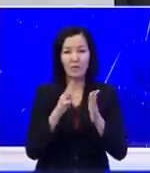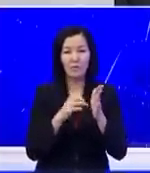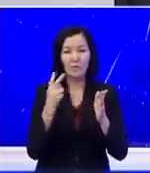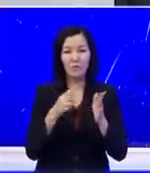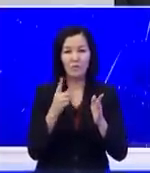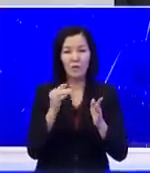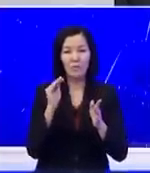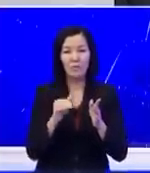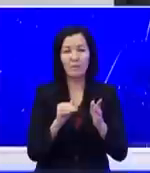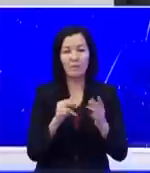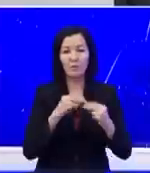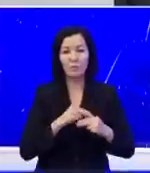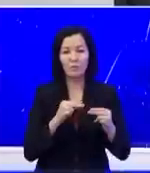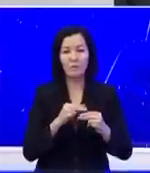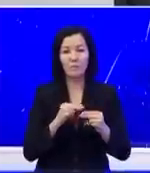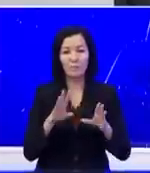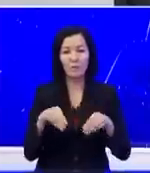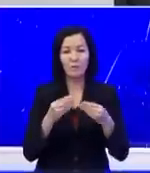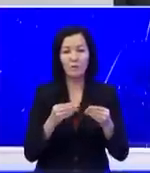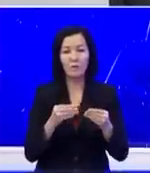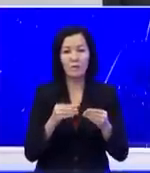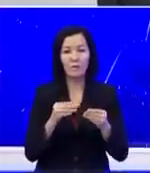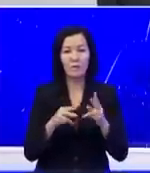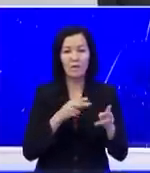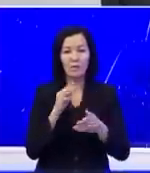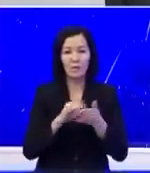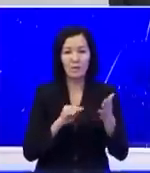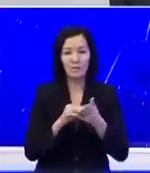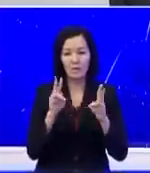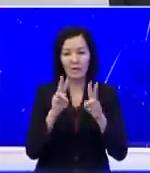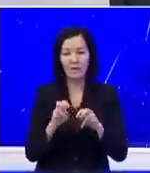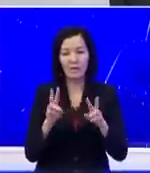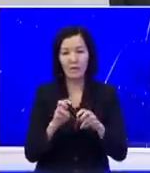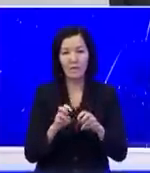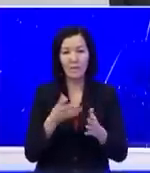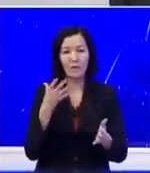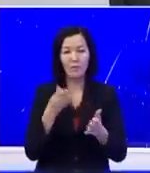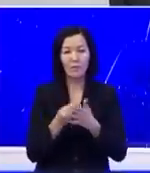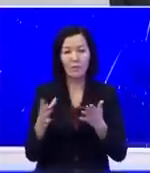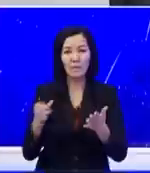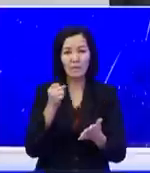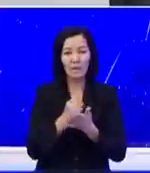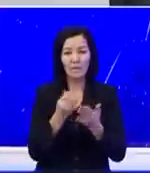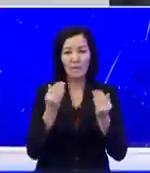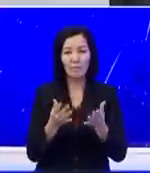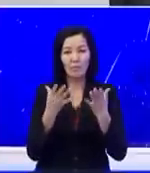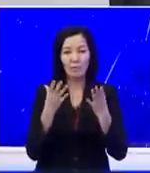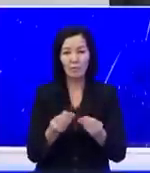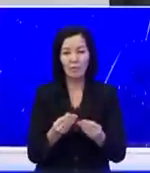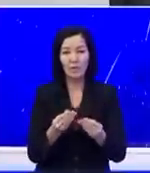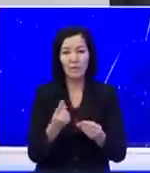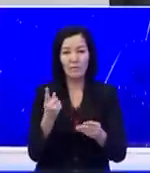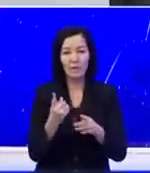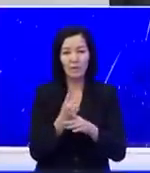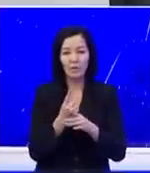921 жұмыс берушінің арыздары қаралып, 2449 адамға төлемдер талғайындалған. Бүгінгі күні бірінші